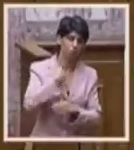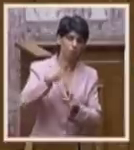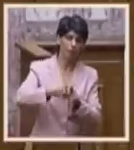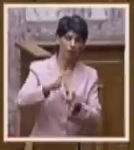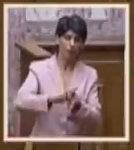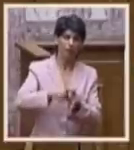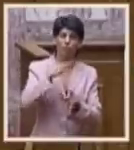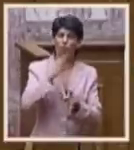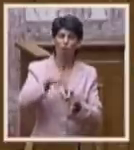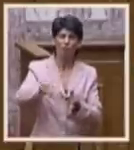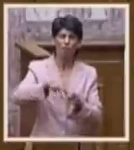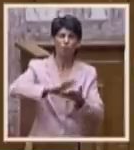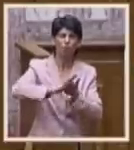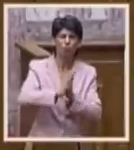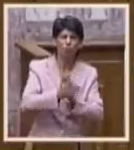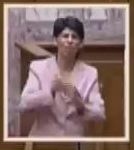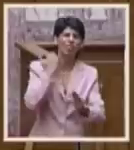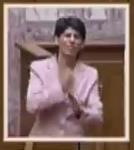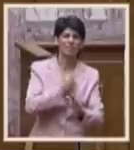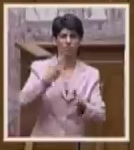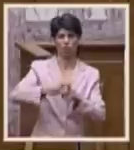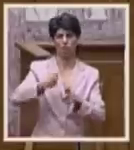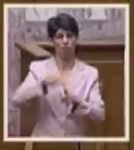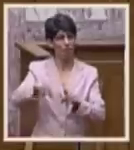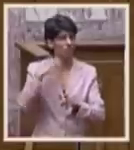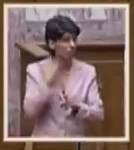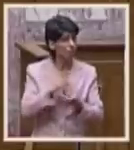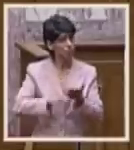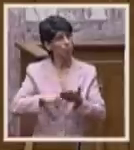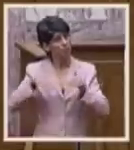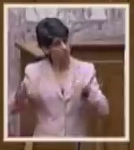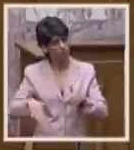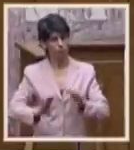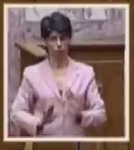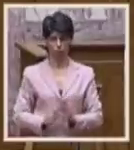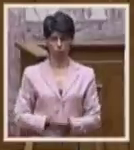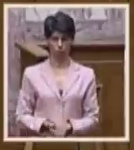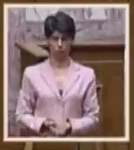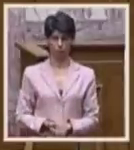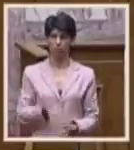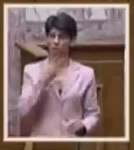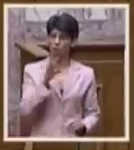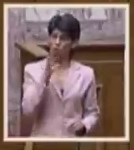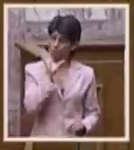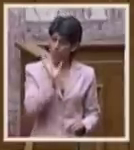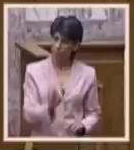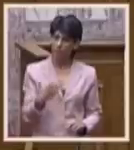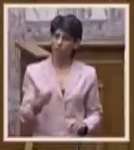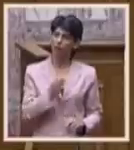τις θυσίες του ελληνικού λαού. Αυτές είναι οι θυσίες που πρέπει να σεβαστούμε. Γιατί πραγματικά έχουν δώσει